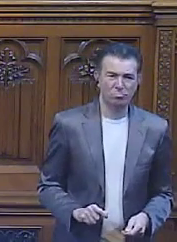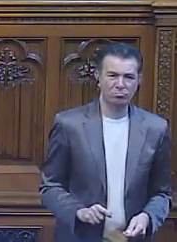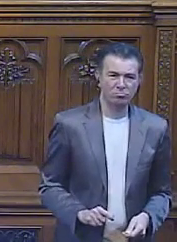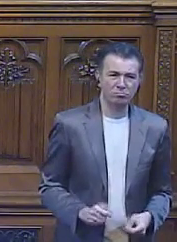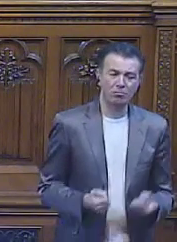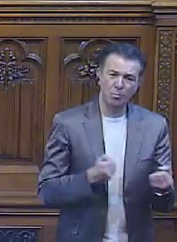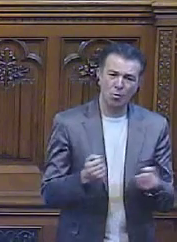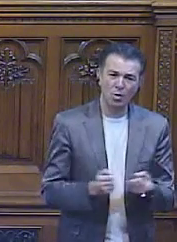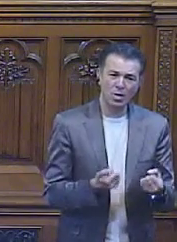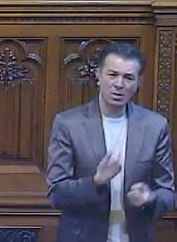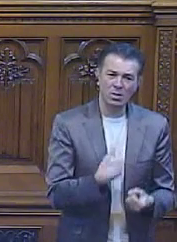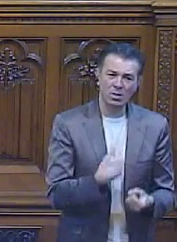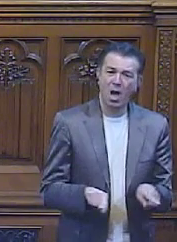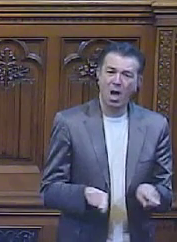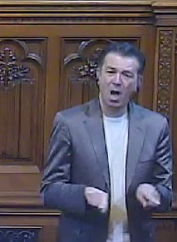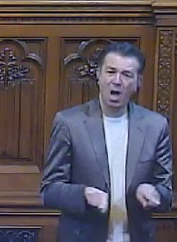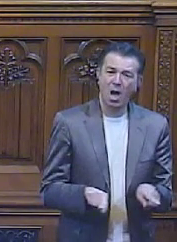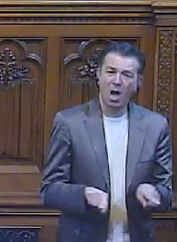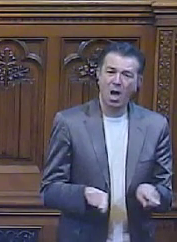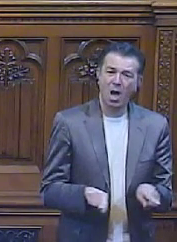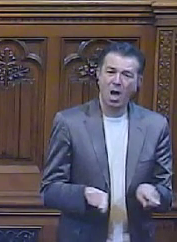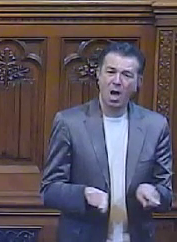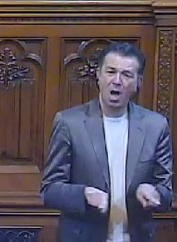gereicht politisch Verantwortlichen,